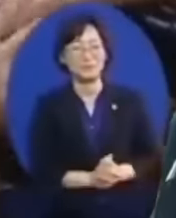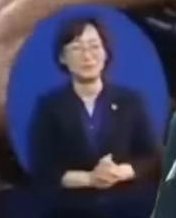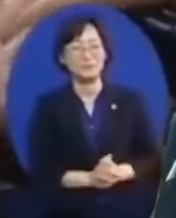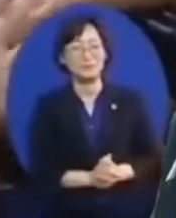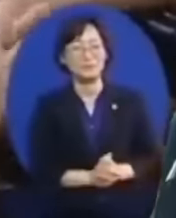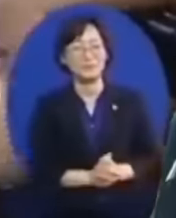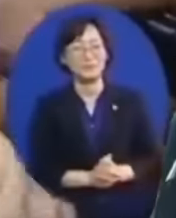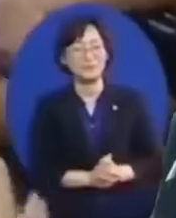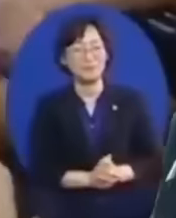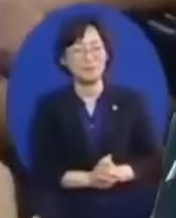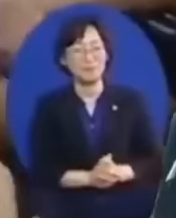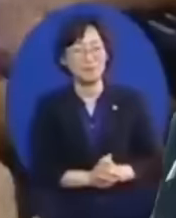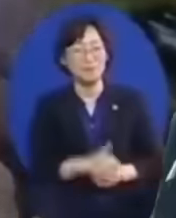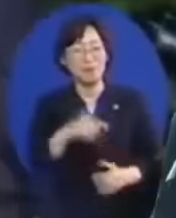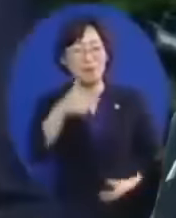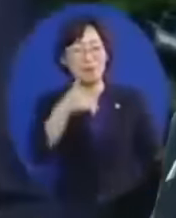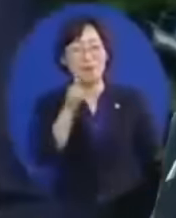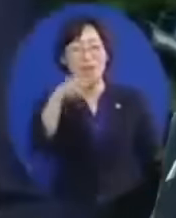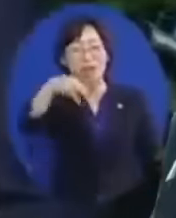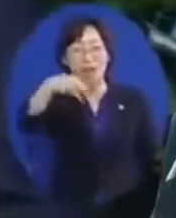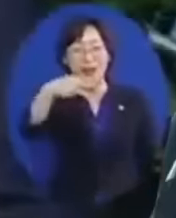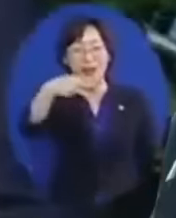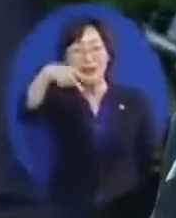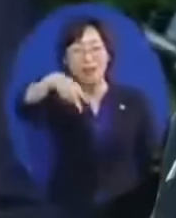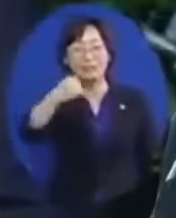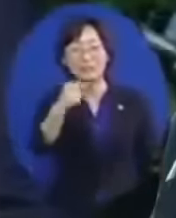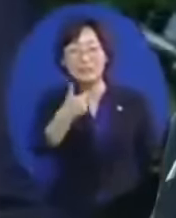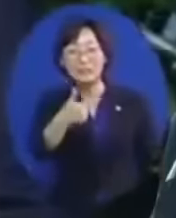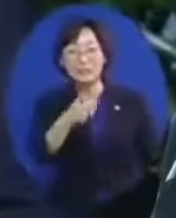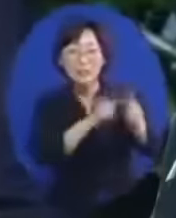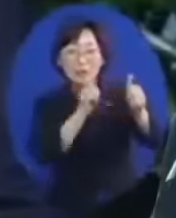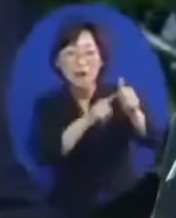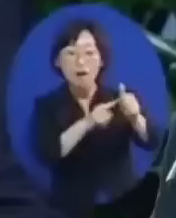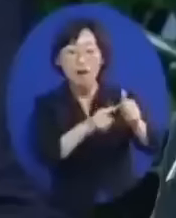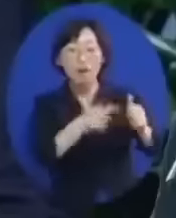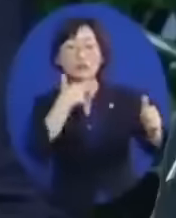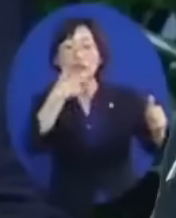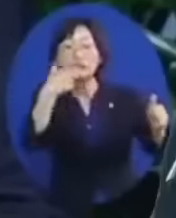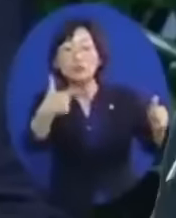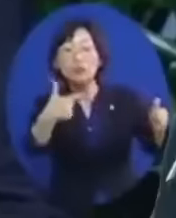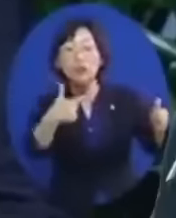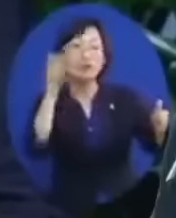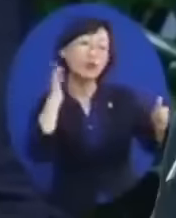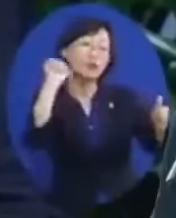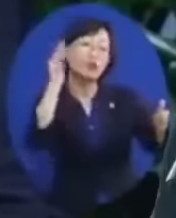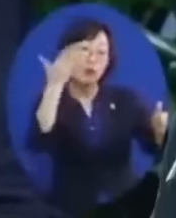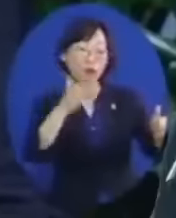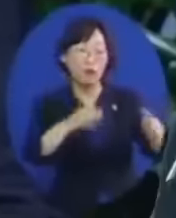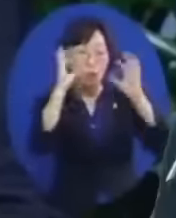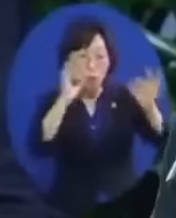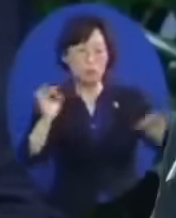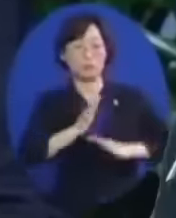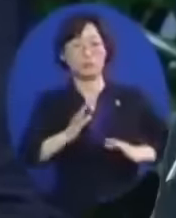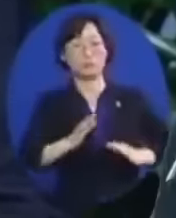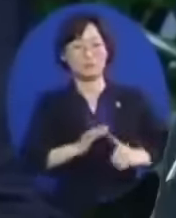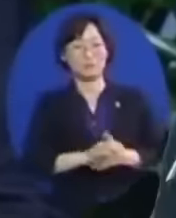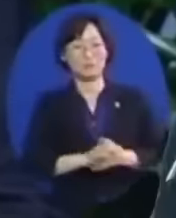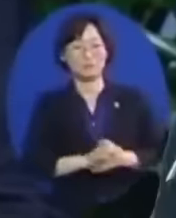아, 넬슨 만델라는 76살에 대통령이 되었습니다. 그걸 보고 내가 깜짝